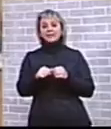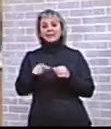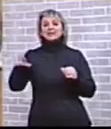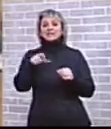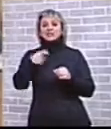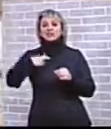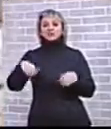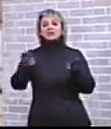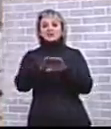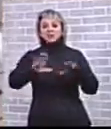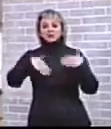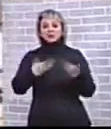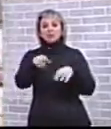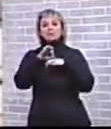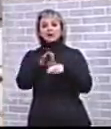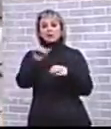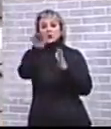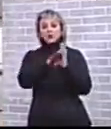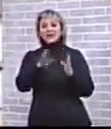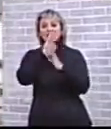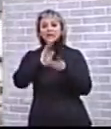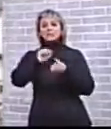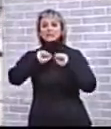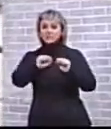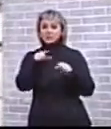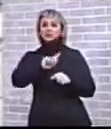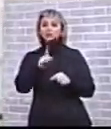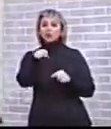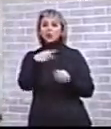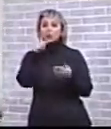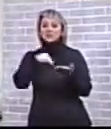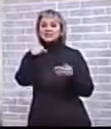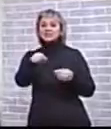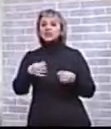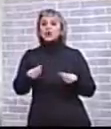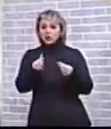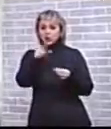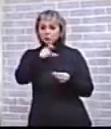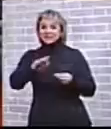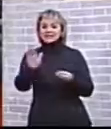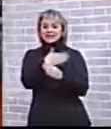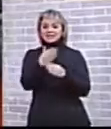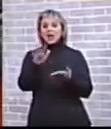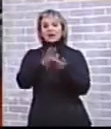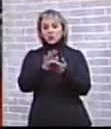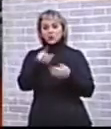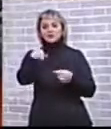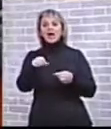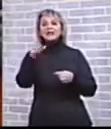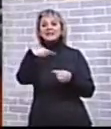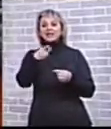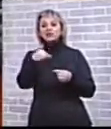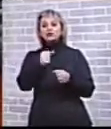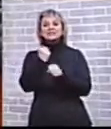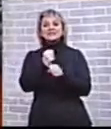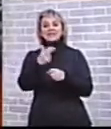Донские депутаты также предлагают проводить уроки экологической безопасности, чтобы убедить людей в необходимости сортировки отходов. А в ДГТУ